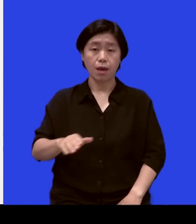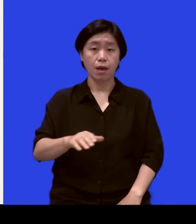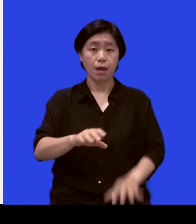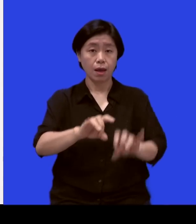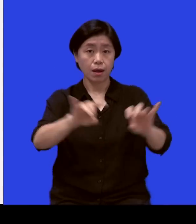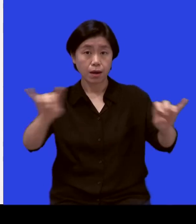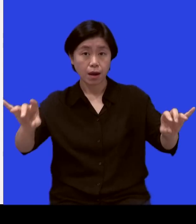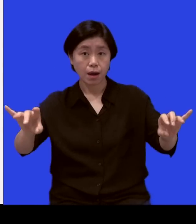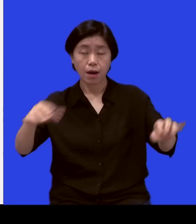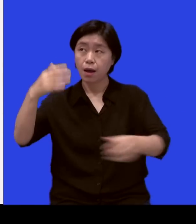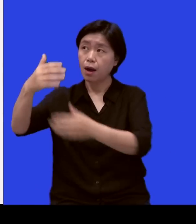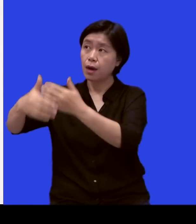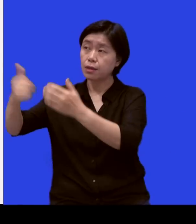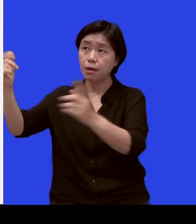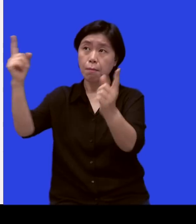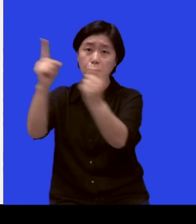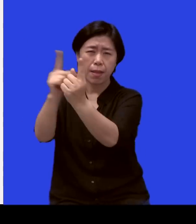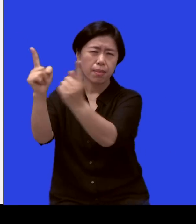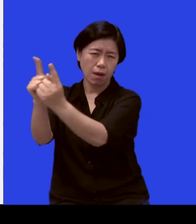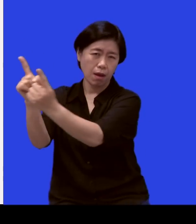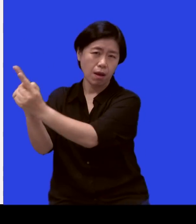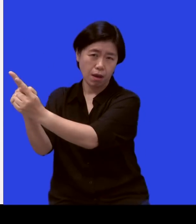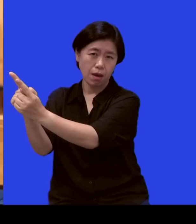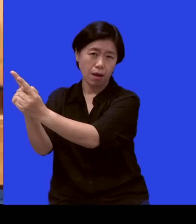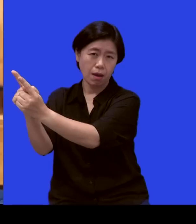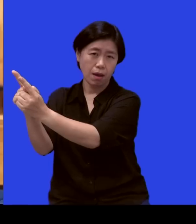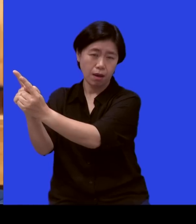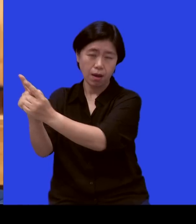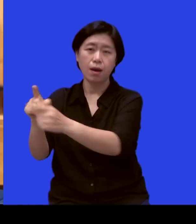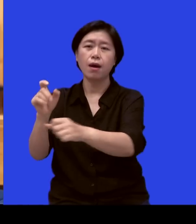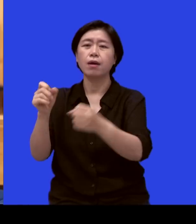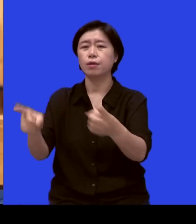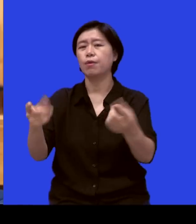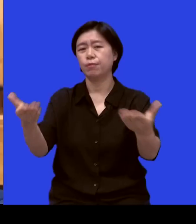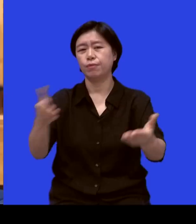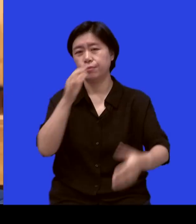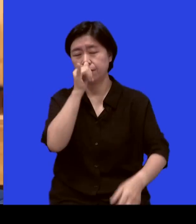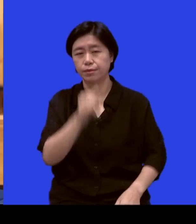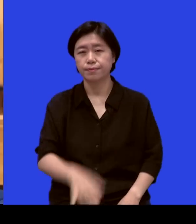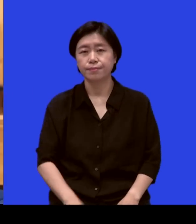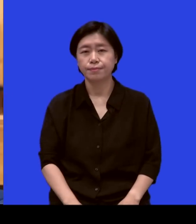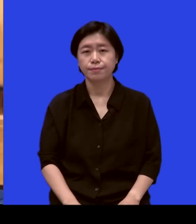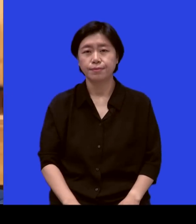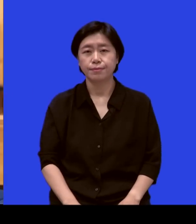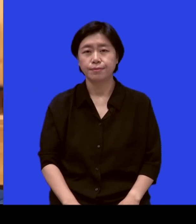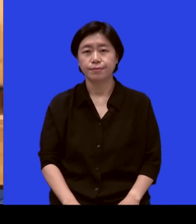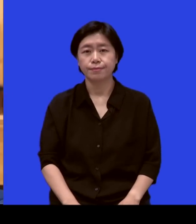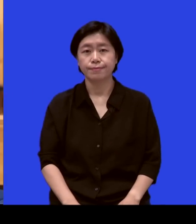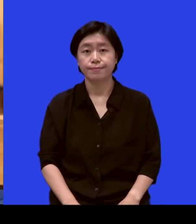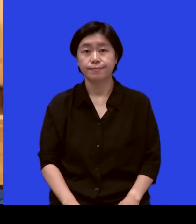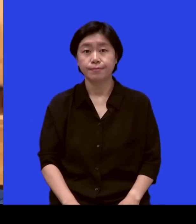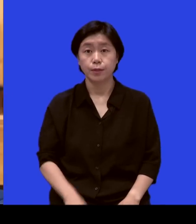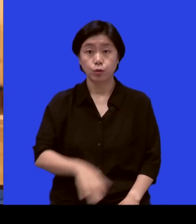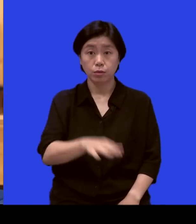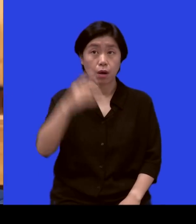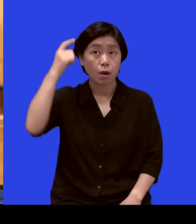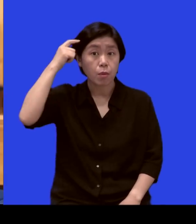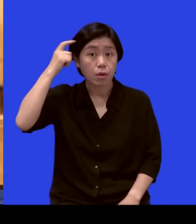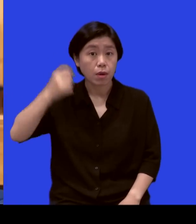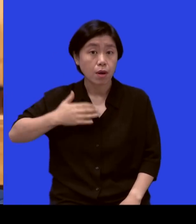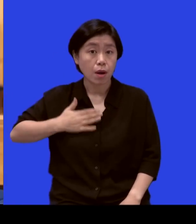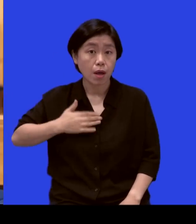직접 하나님과 고백하고 하나님과 만나는 시간으로 가는 거예요. 그거를 우리가 머리로 아는